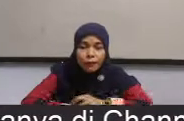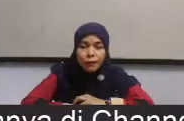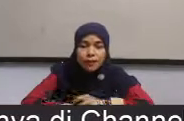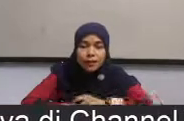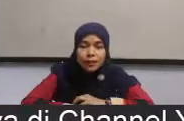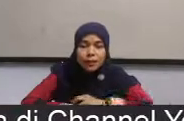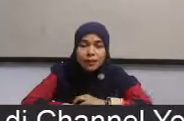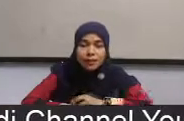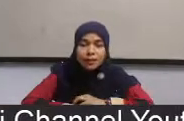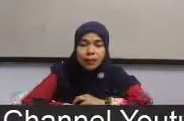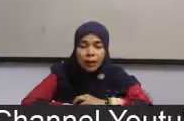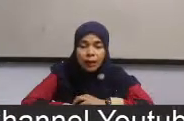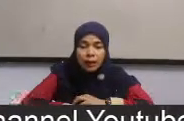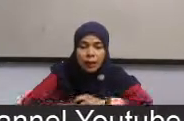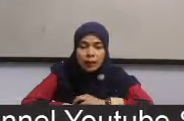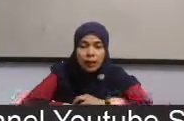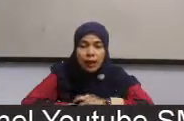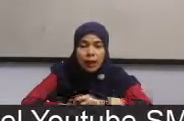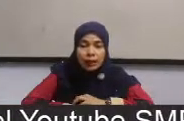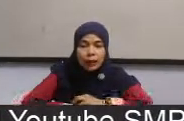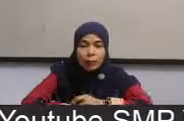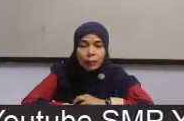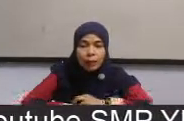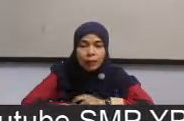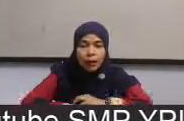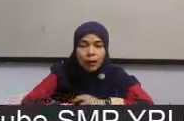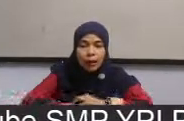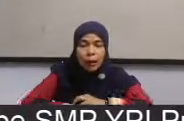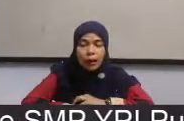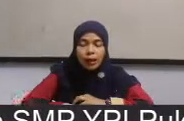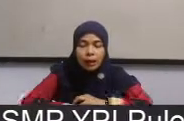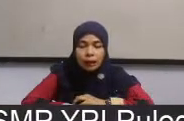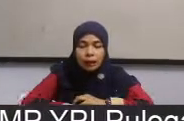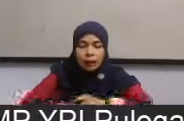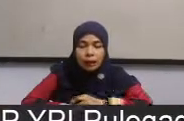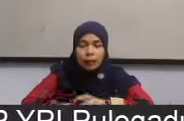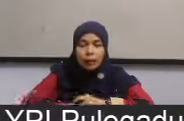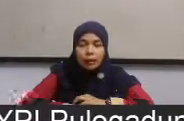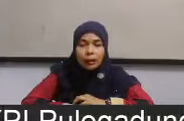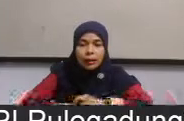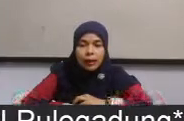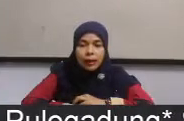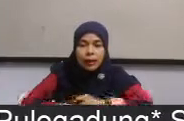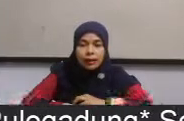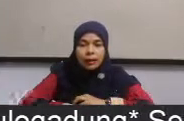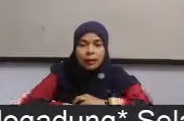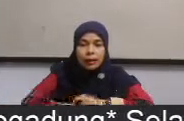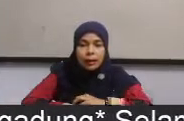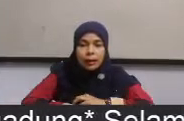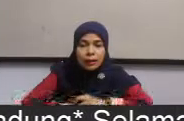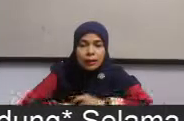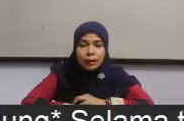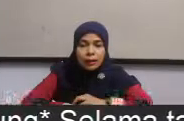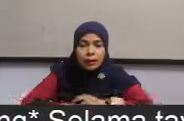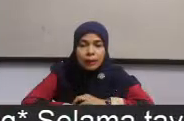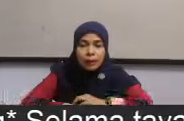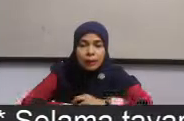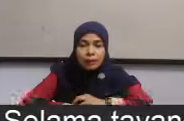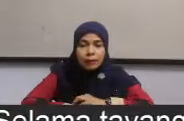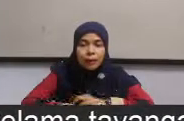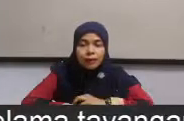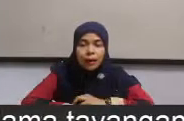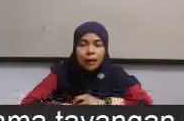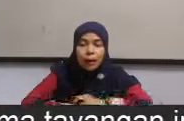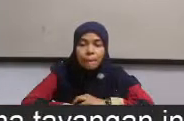informasi dengan cepat atau bijak agar terhindar dari apa